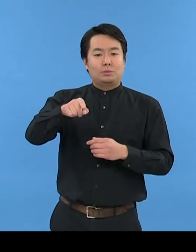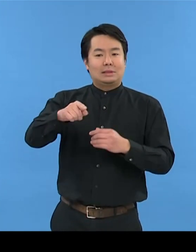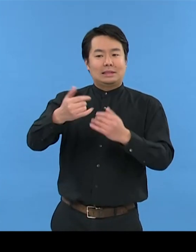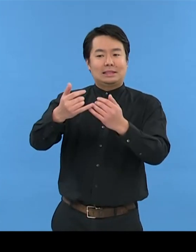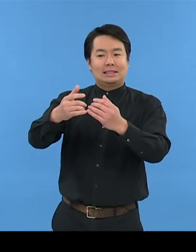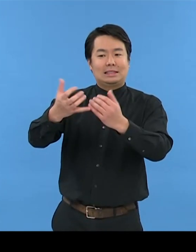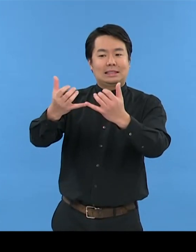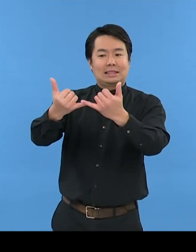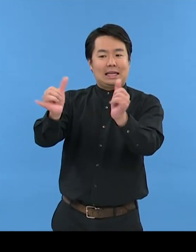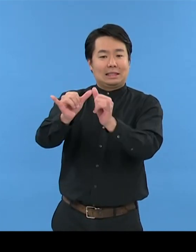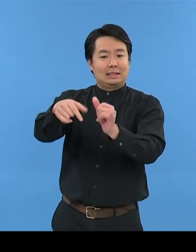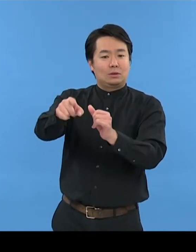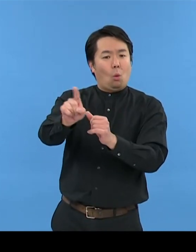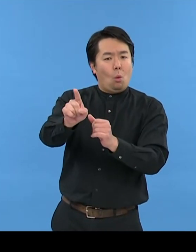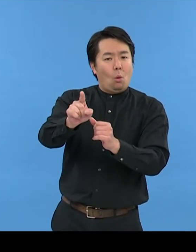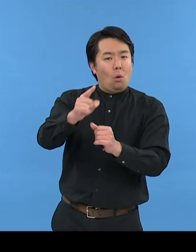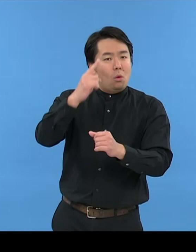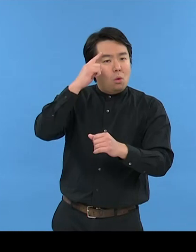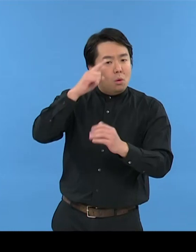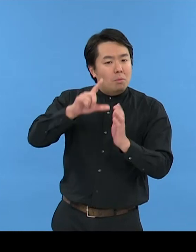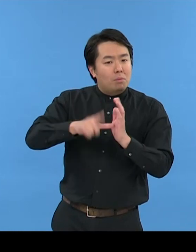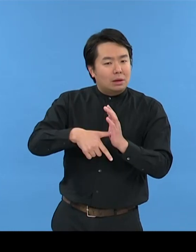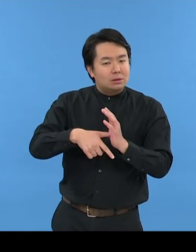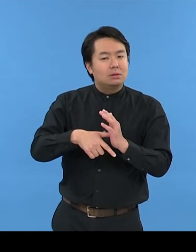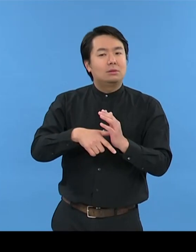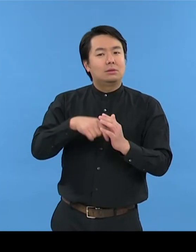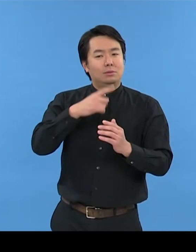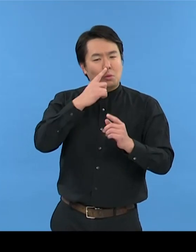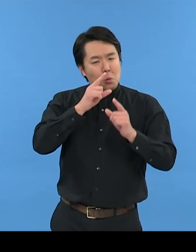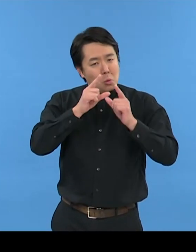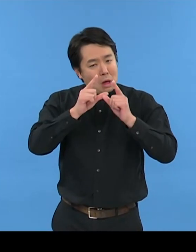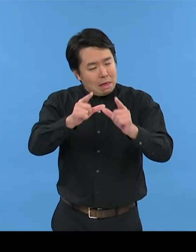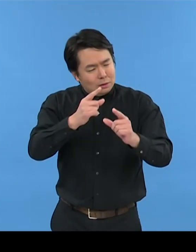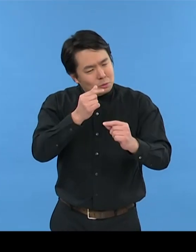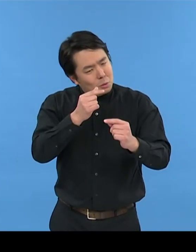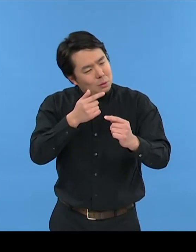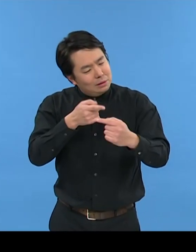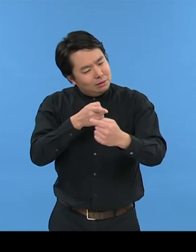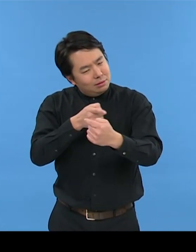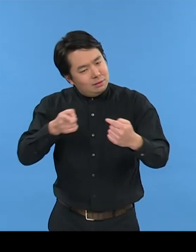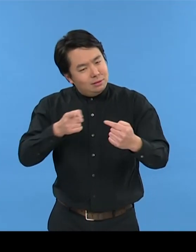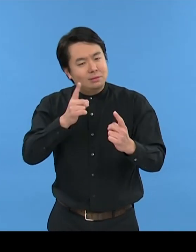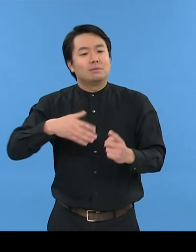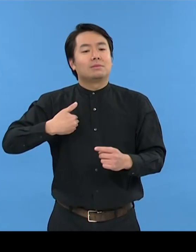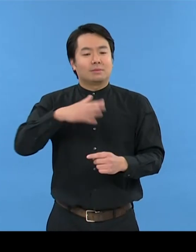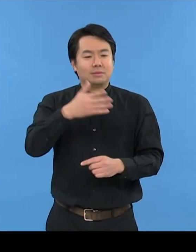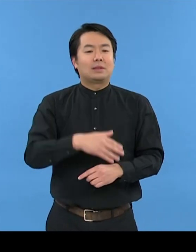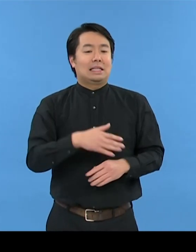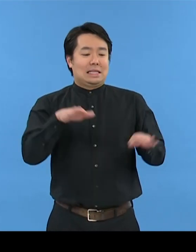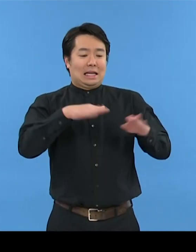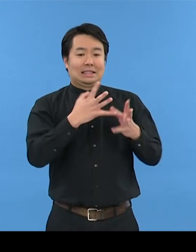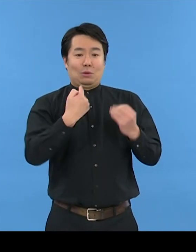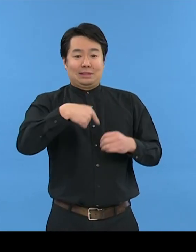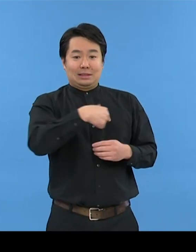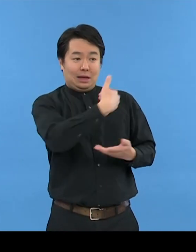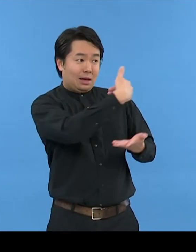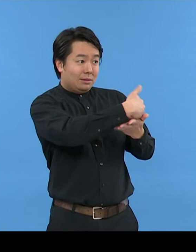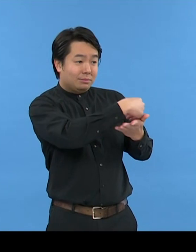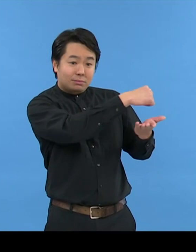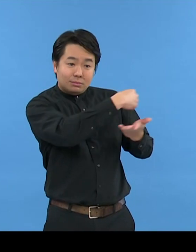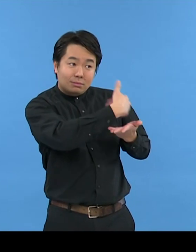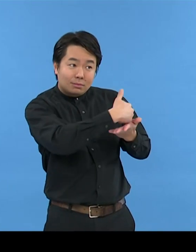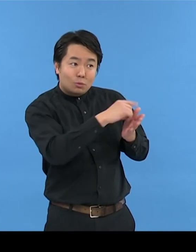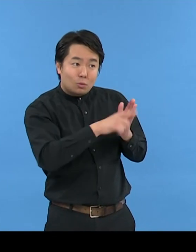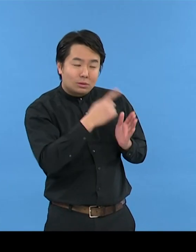世界でどうなんだって考えた時にこれは今の答えになってるか分かりませんが今矢沢先生のお話